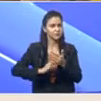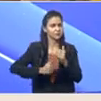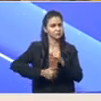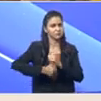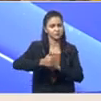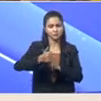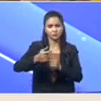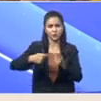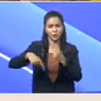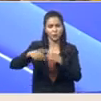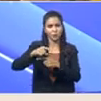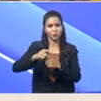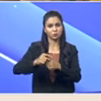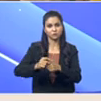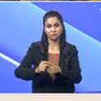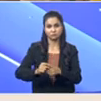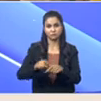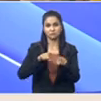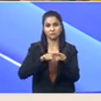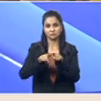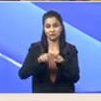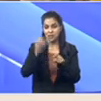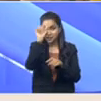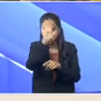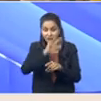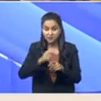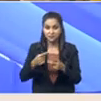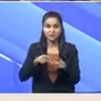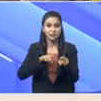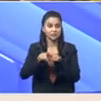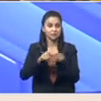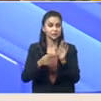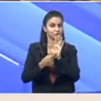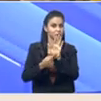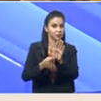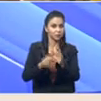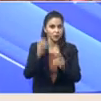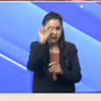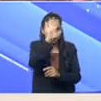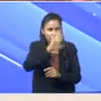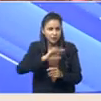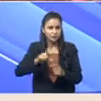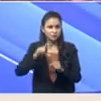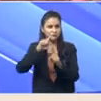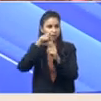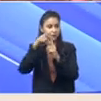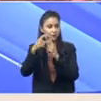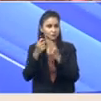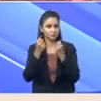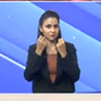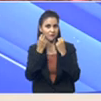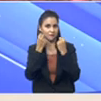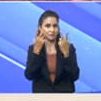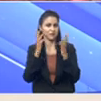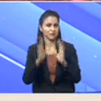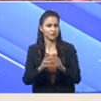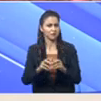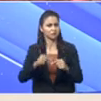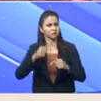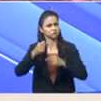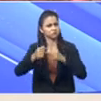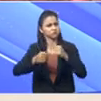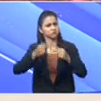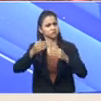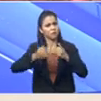भारत के ये उदाहरण दर्शाते हैं कि भारतीय संस्कृति की शक्ति कितनी अद्भुत है। ये